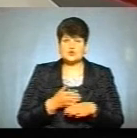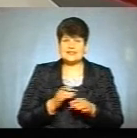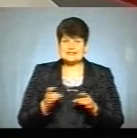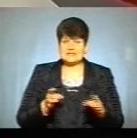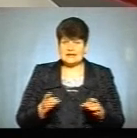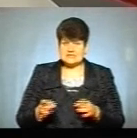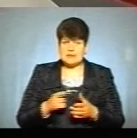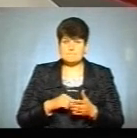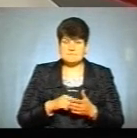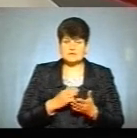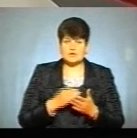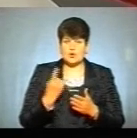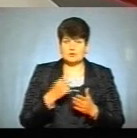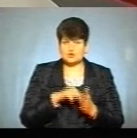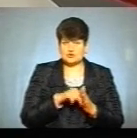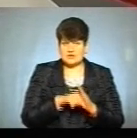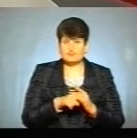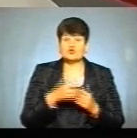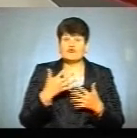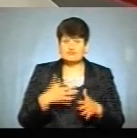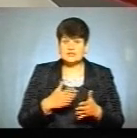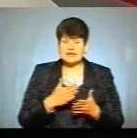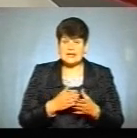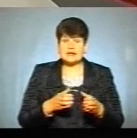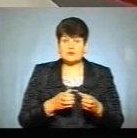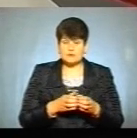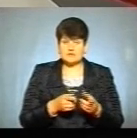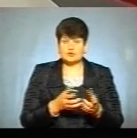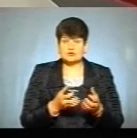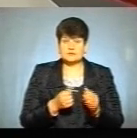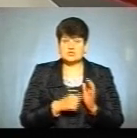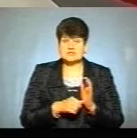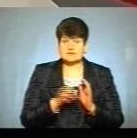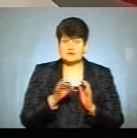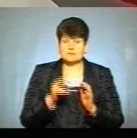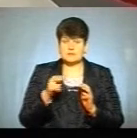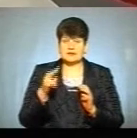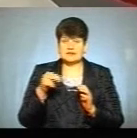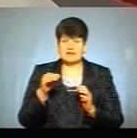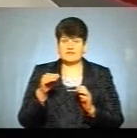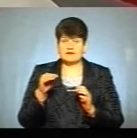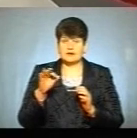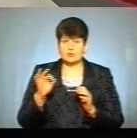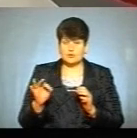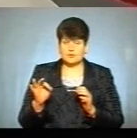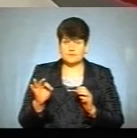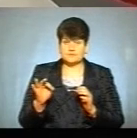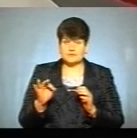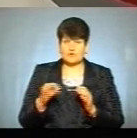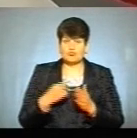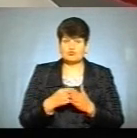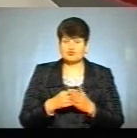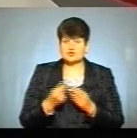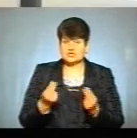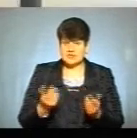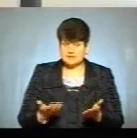це місто є обласного значення, воно вже є як громада, і воно отримує 60% ПДФО, надходить в бюджет. Тобто